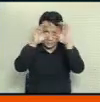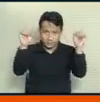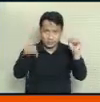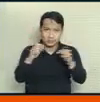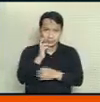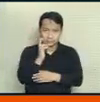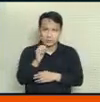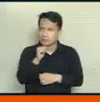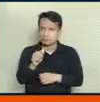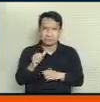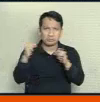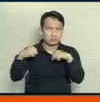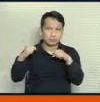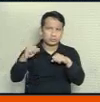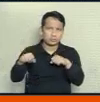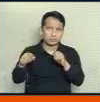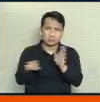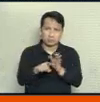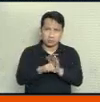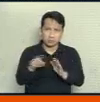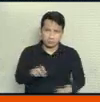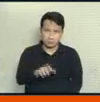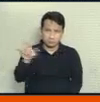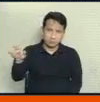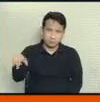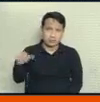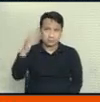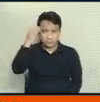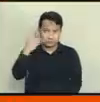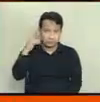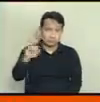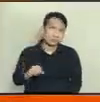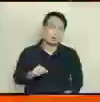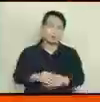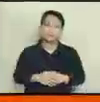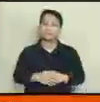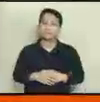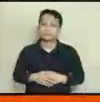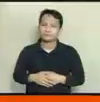palawigin ang ipatutupad na travel ban doon. Umaksyon si Ryan Ang.